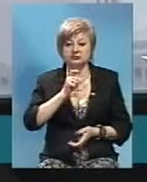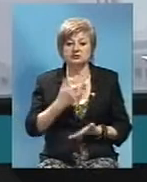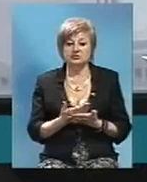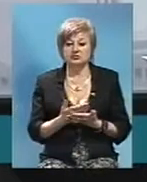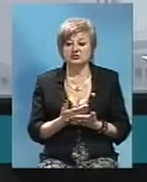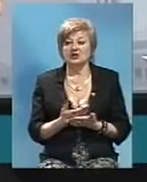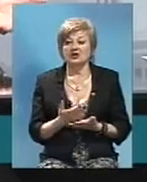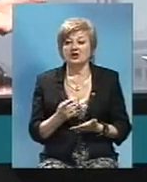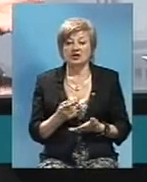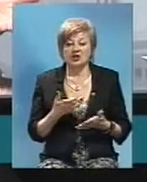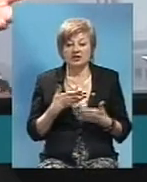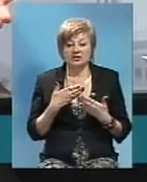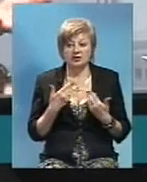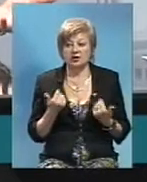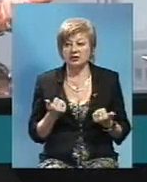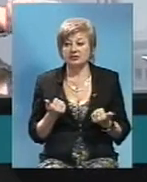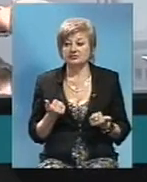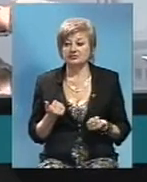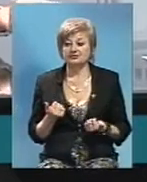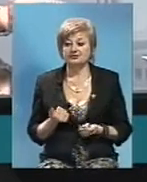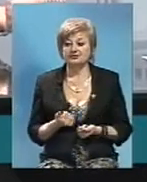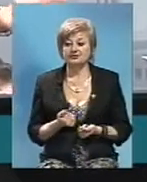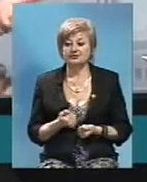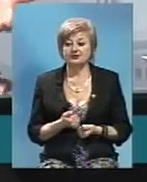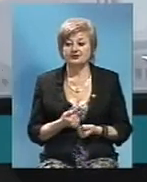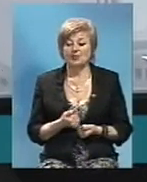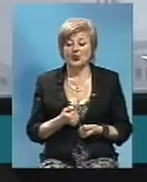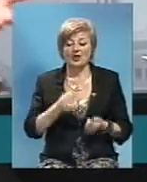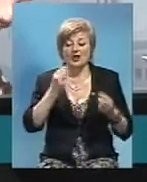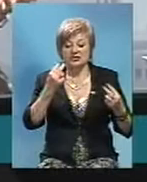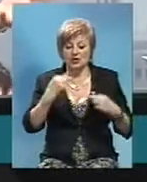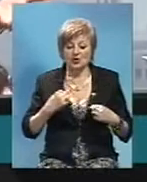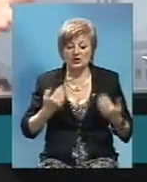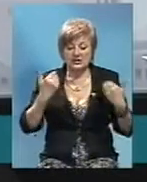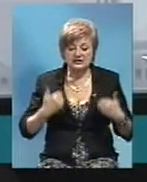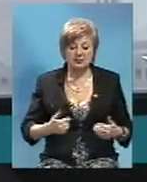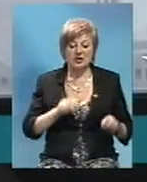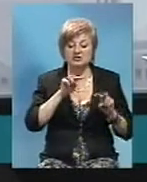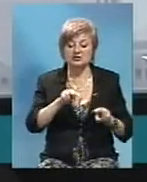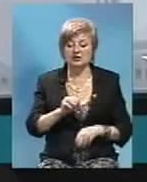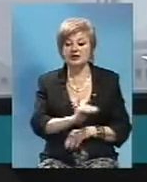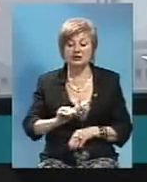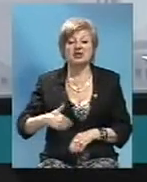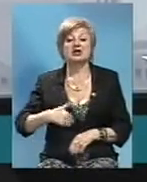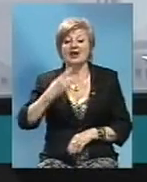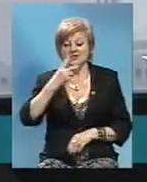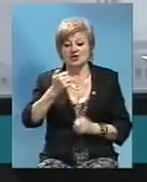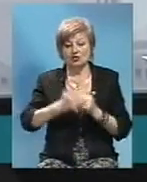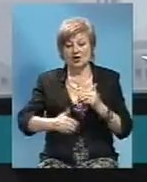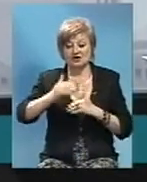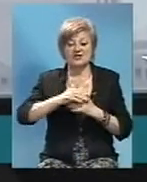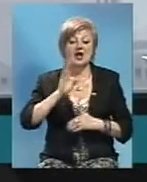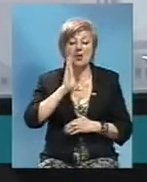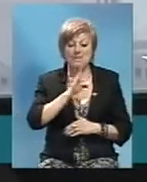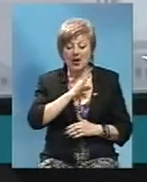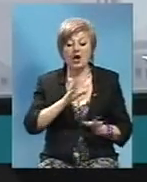люди і відсутність, я не знаю, догляду за собою, за своїми дітьми, от те, що я бачу кожного вечора, коли мами